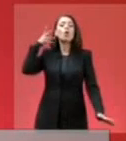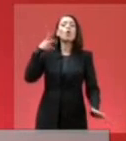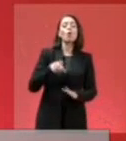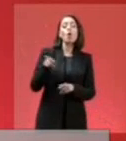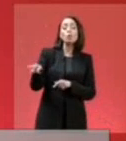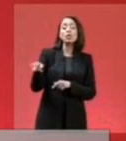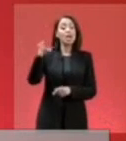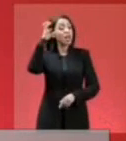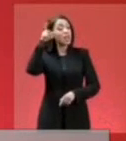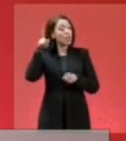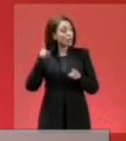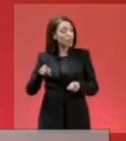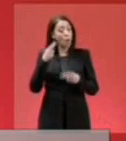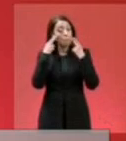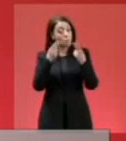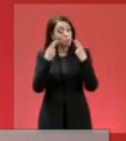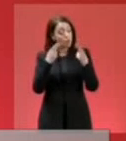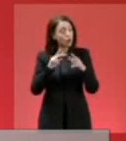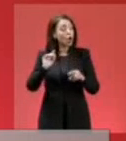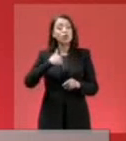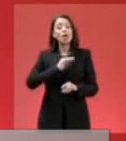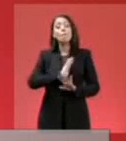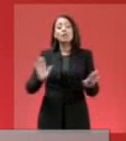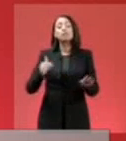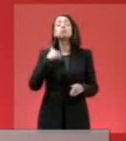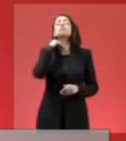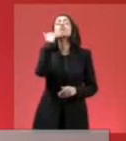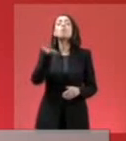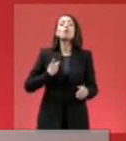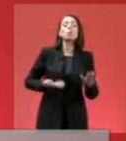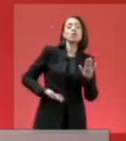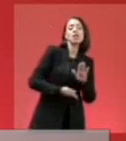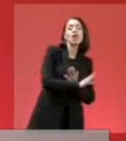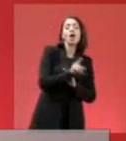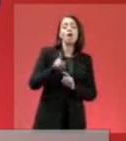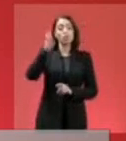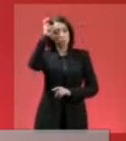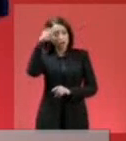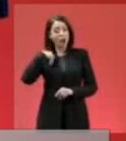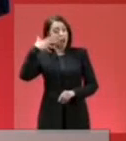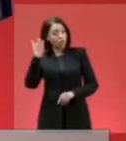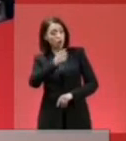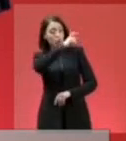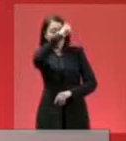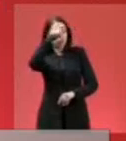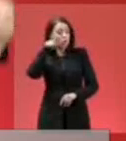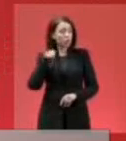να θυμηθεί τις προβλέψεις ότι δεν θα βγούμε ποτέ από τα μνημόνια, αλλά θα έχουμε επιστολιπτική γραμμή, δηλαδή και καλυμμένο